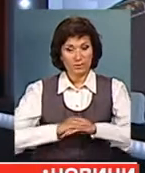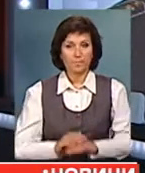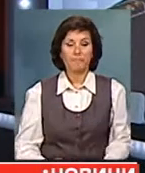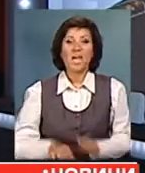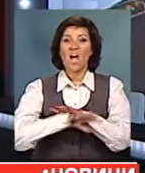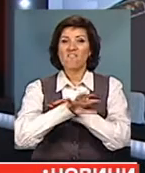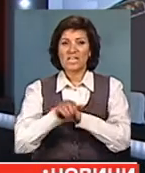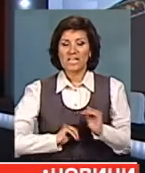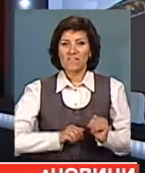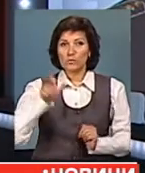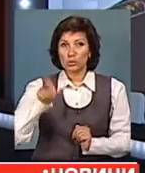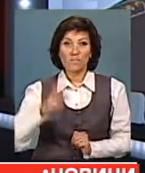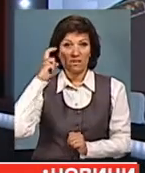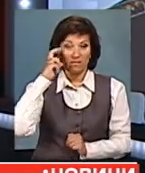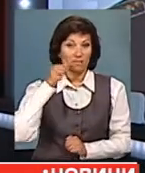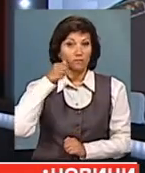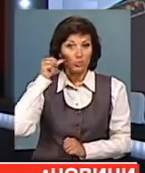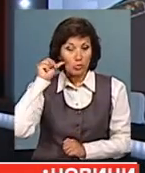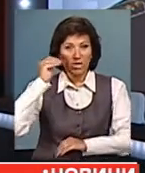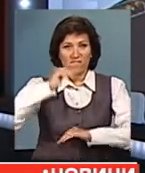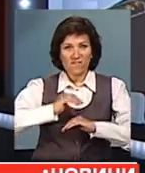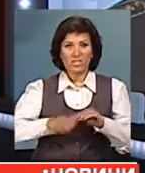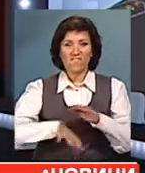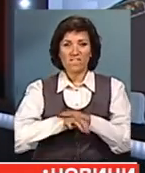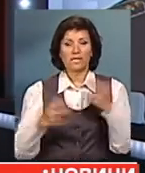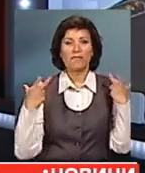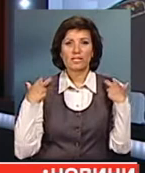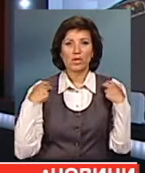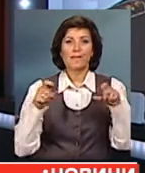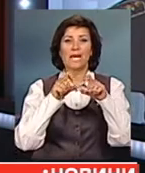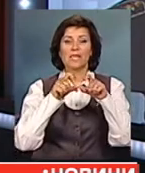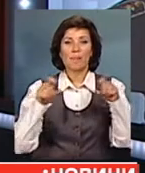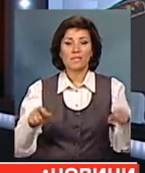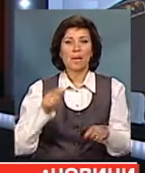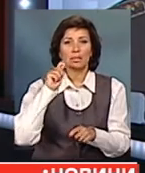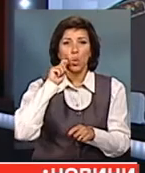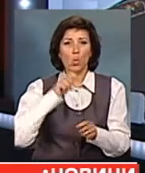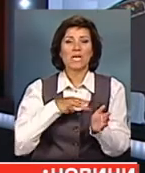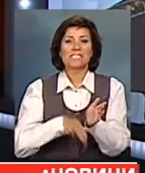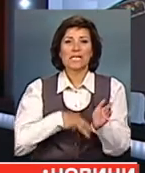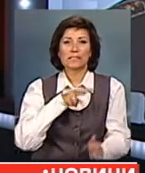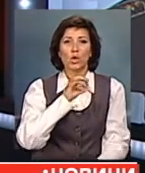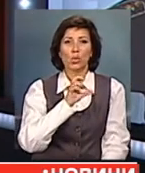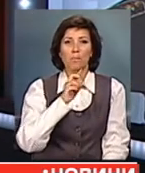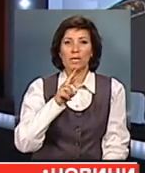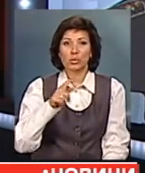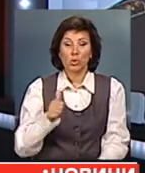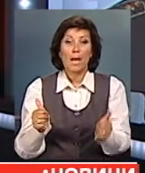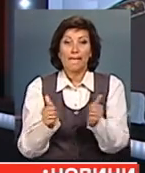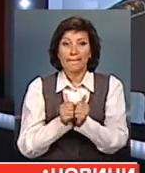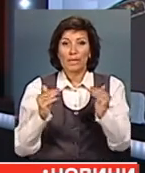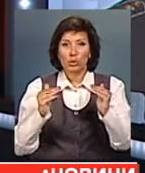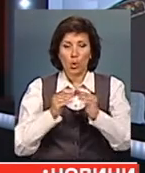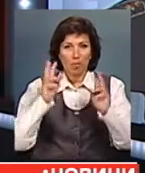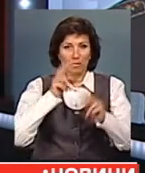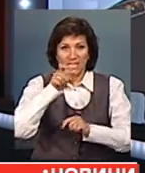Викрадення чиновника у Києві. Вчора ввечері викрали начальника департаменту електропостачання «Укрзалізниці» Валерія Людмирського. Просто під домом невідомі